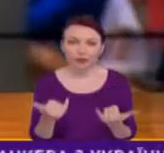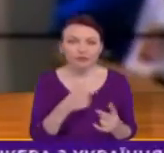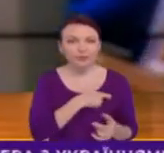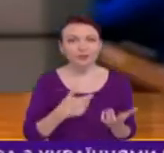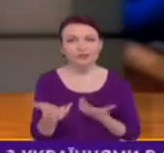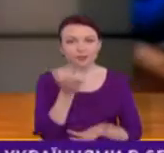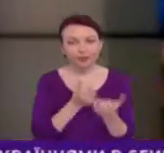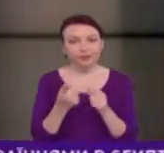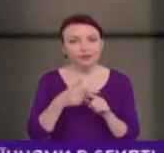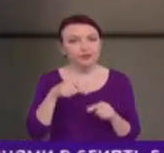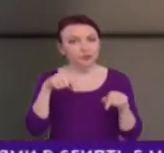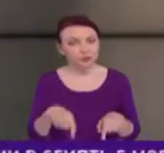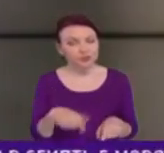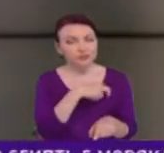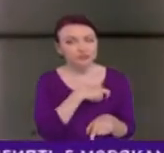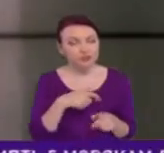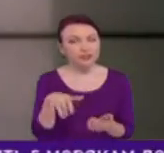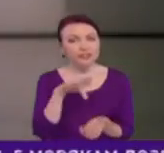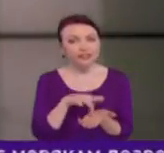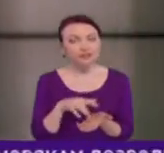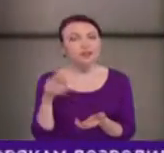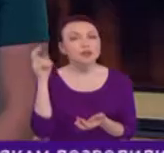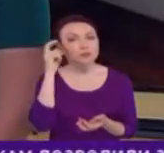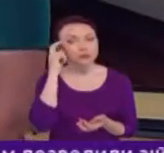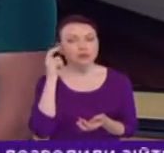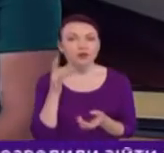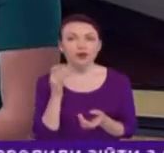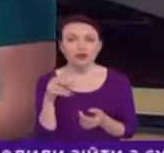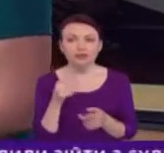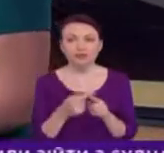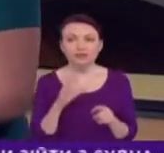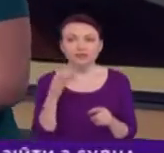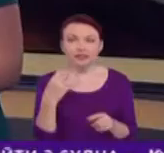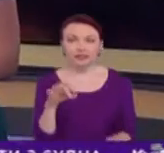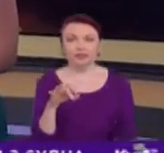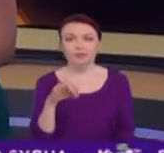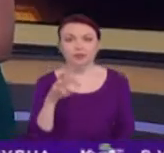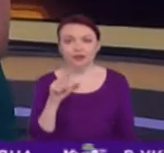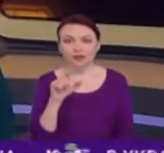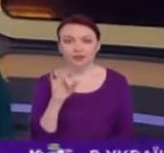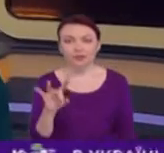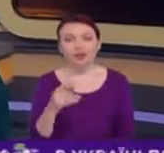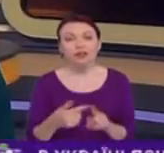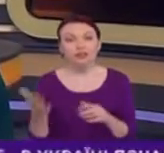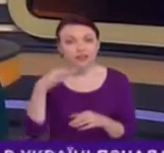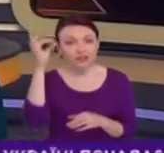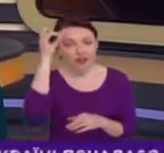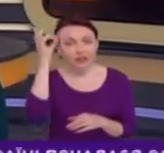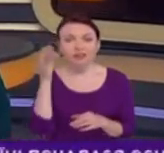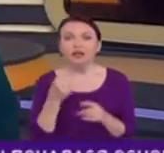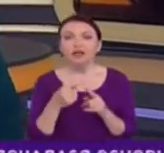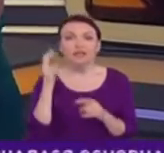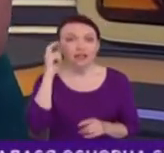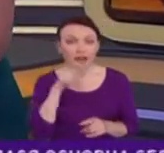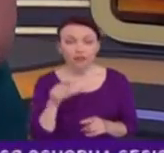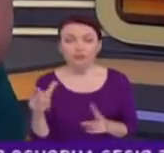приймальні в студії депутат Київської міської ради Сергій Майзель. Пане Сергію, рада вас вітати в нашій студії. Давайте нагадаємо киянам, з якої саме частини